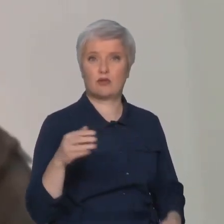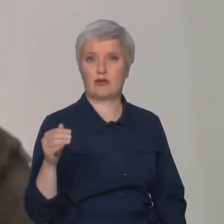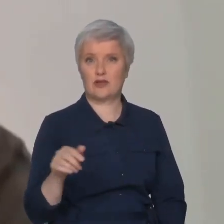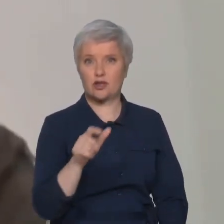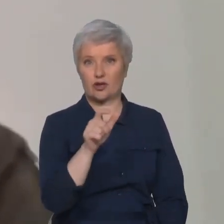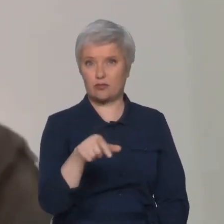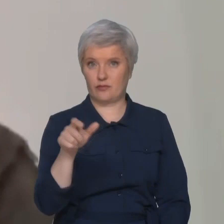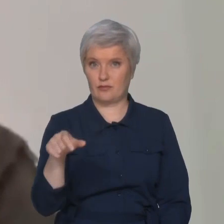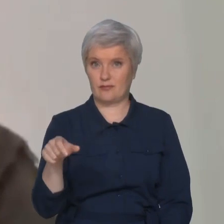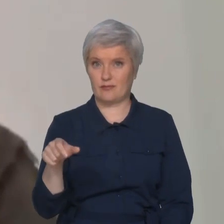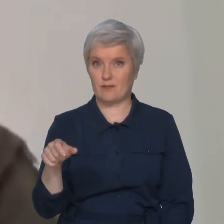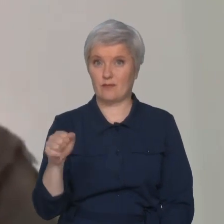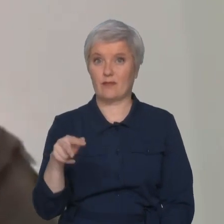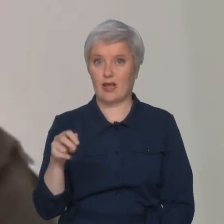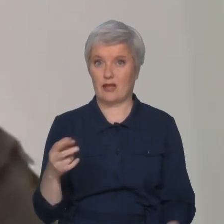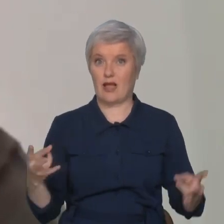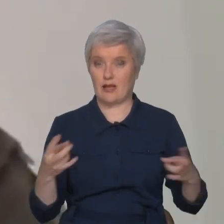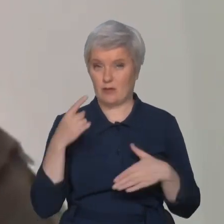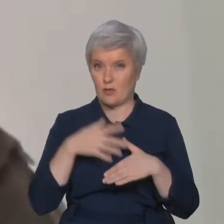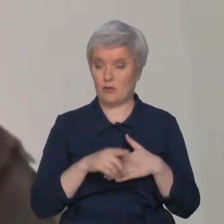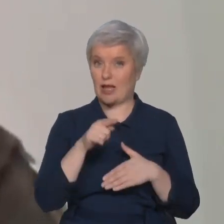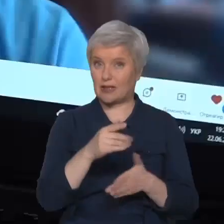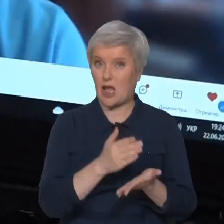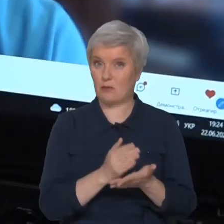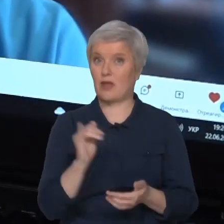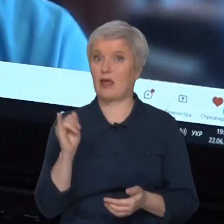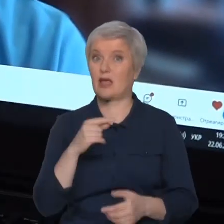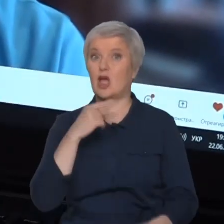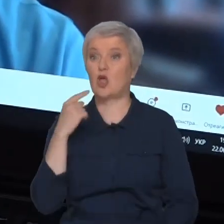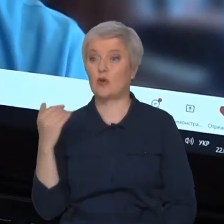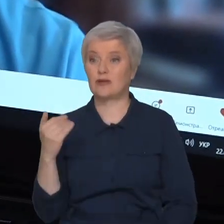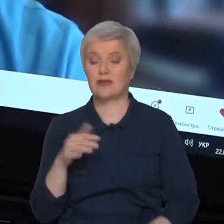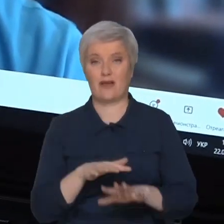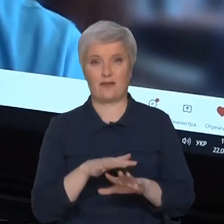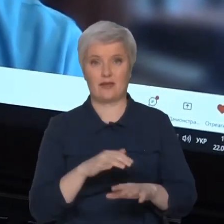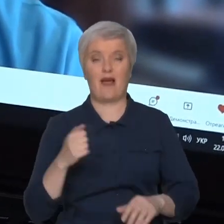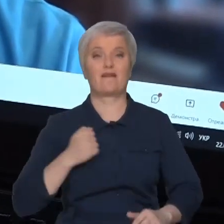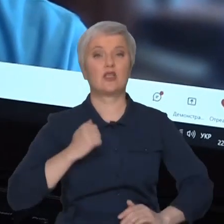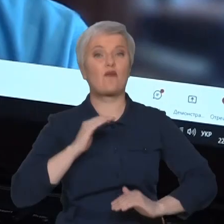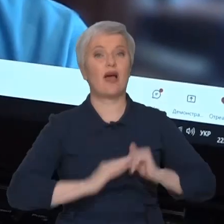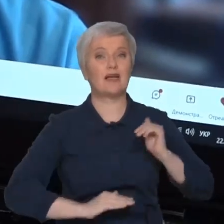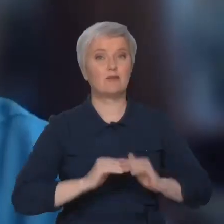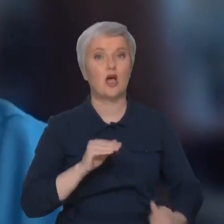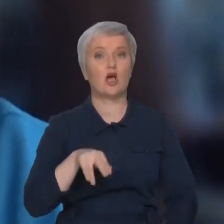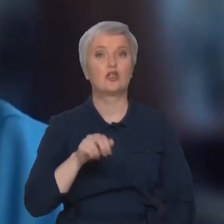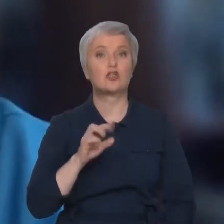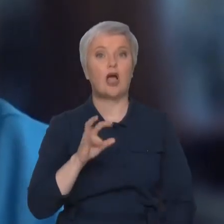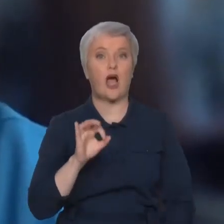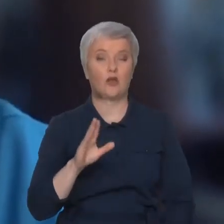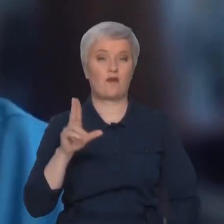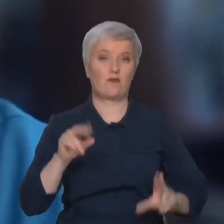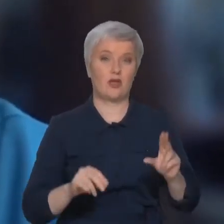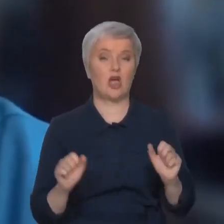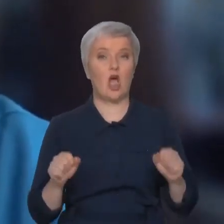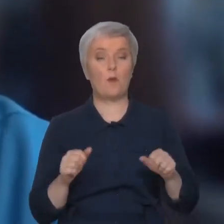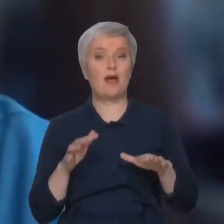3-3,5 до 4 тисяч особового складу. Але треба розуміти, що там є російські війська. Військовий експерт Олег Жданов вважає, ймовірність наступу